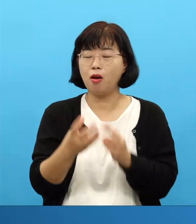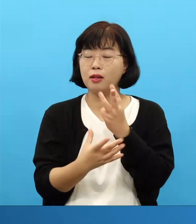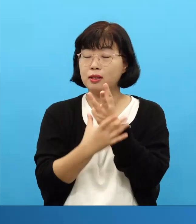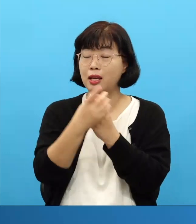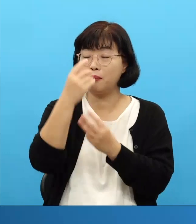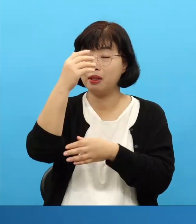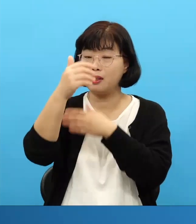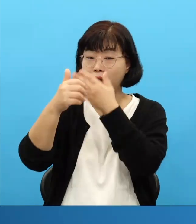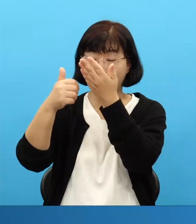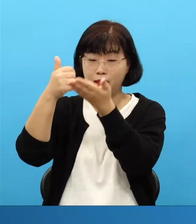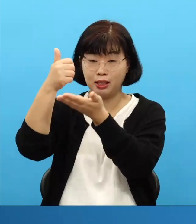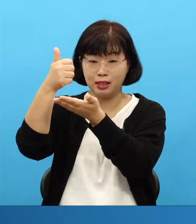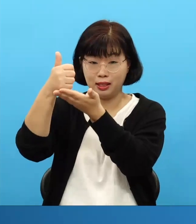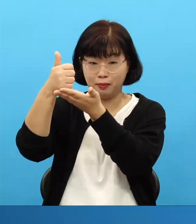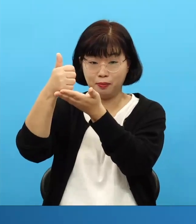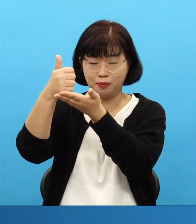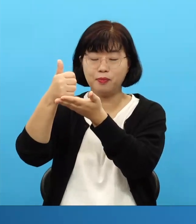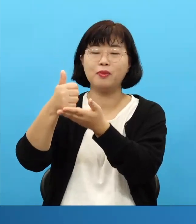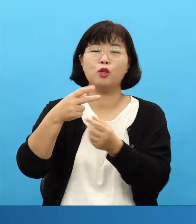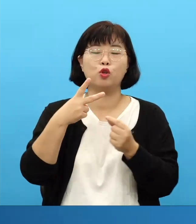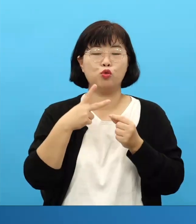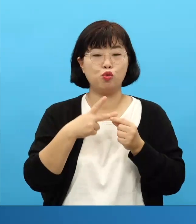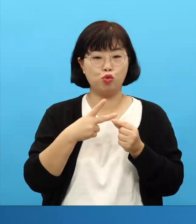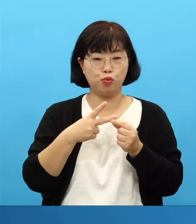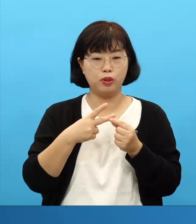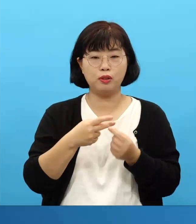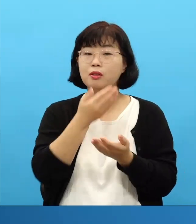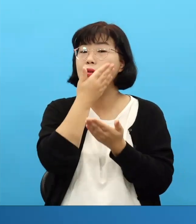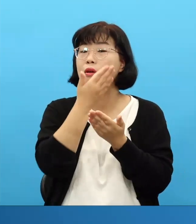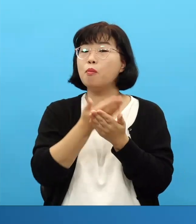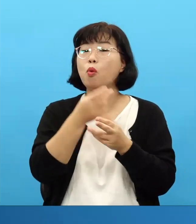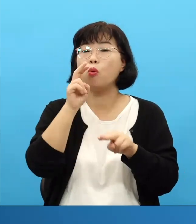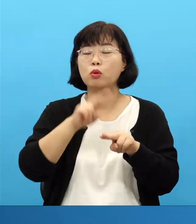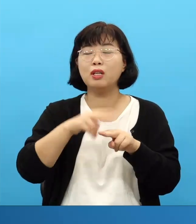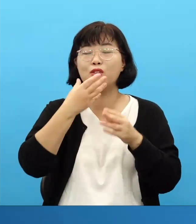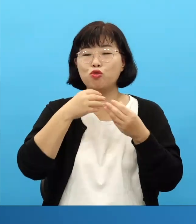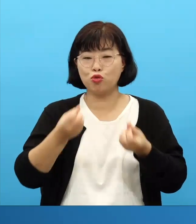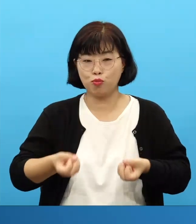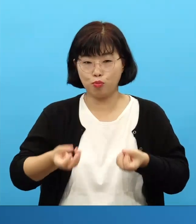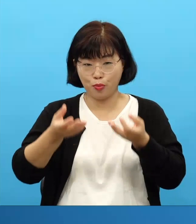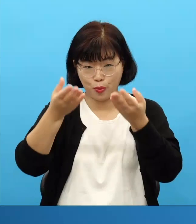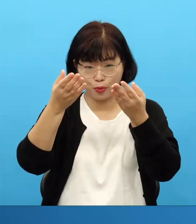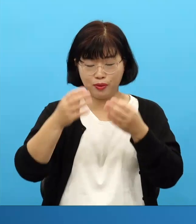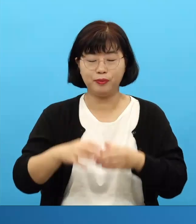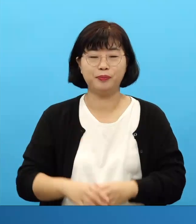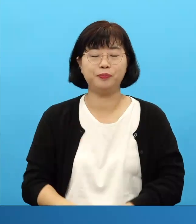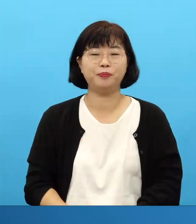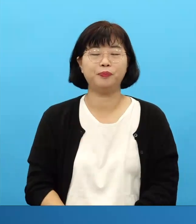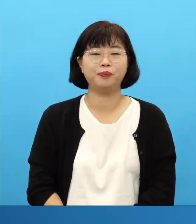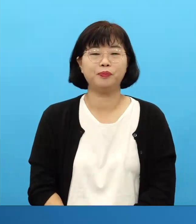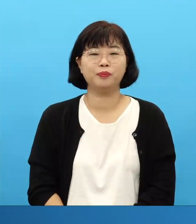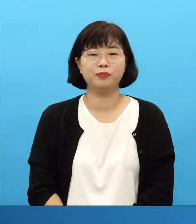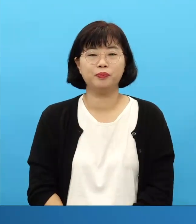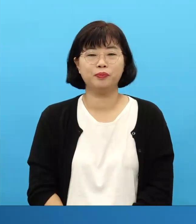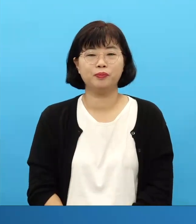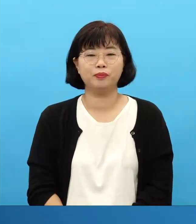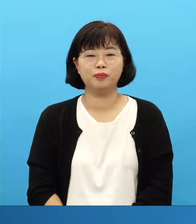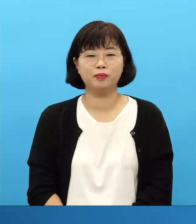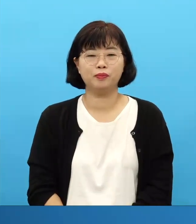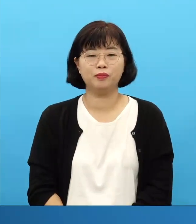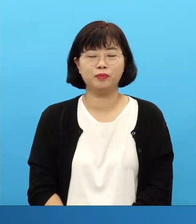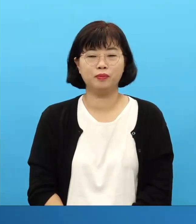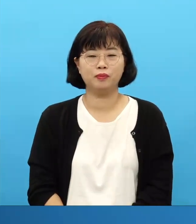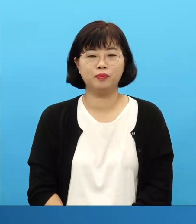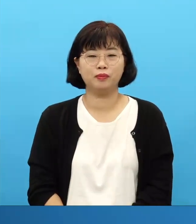follows? 보좌의 축복이요. The blessing of the throne. 일단 여기서 시작한다니까. So it all begins here. 보좌의 축복이 임하니까